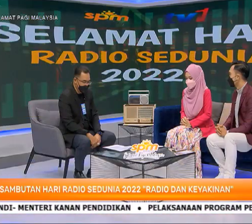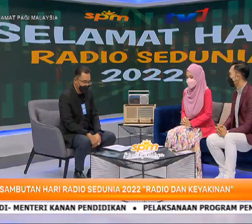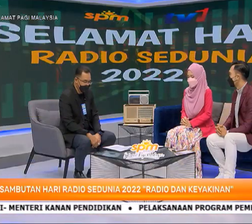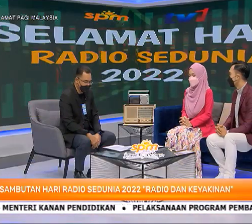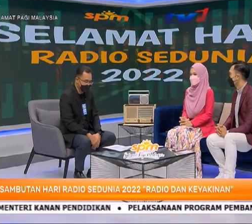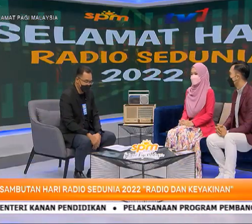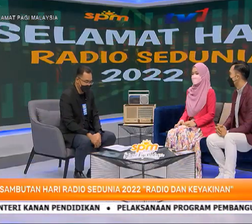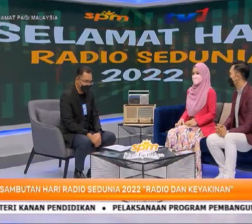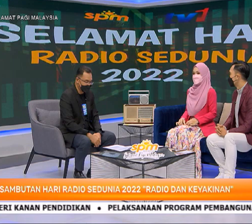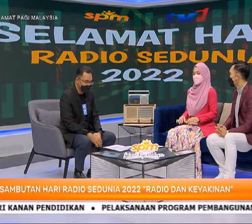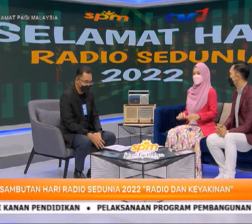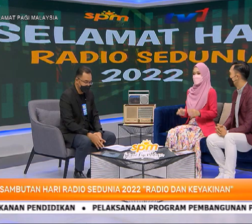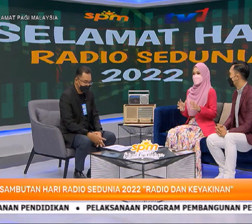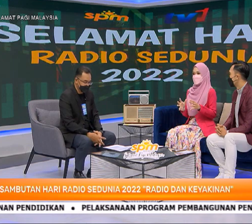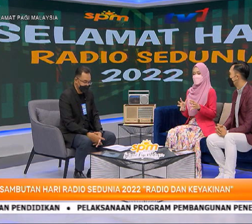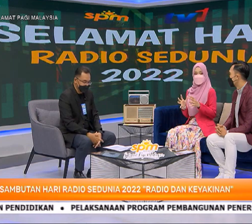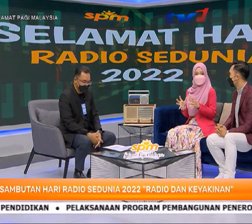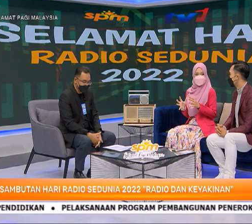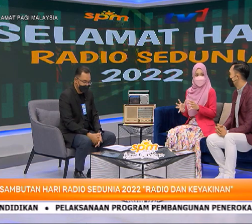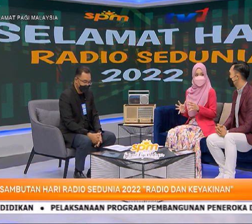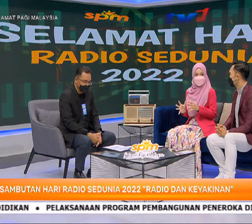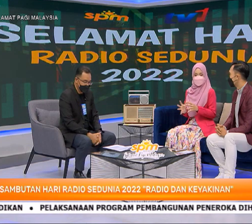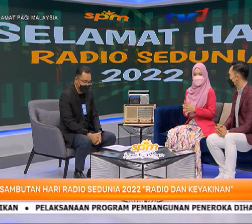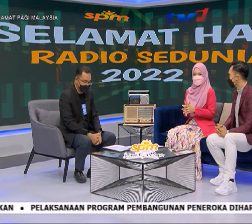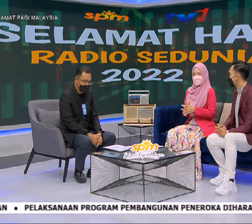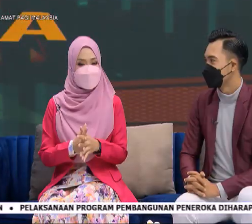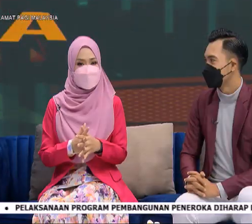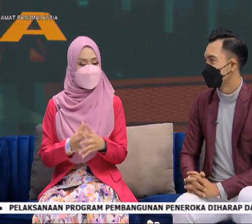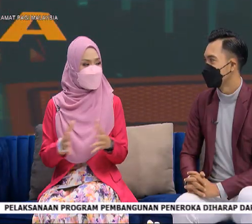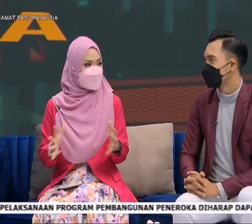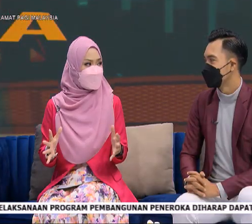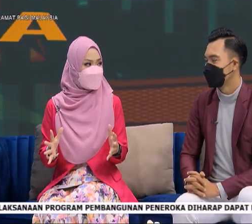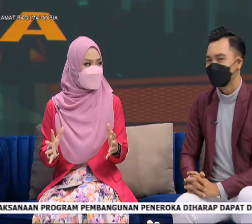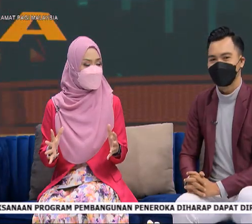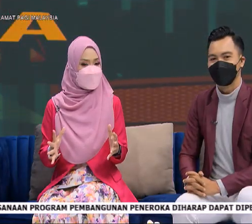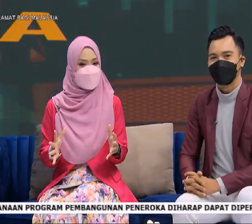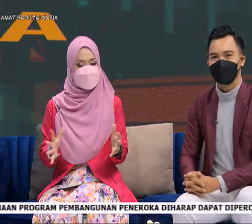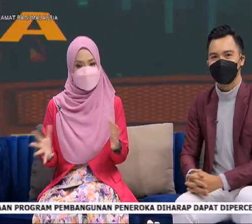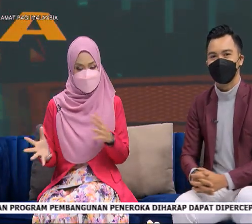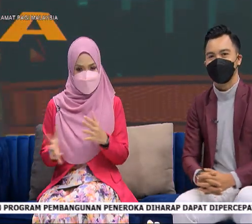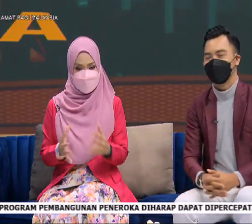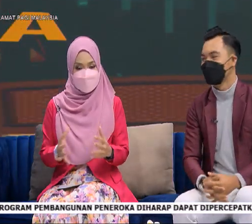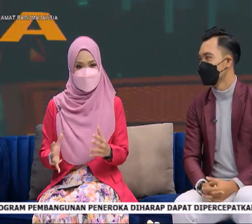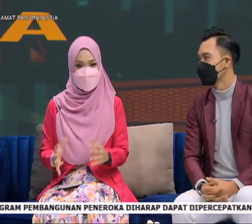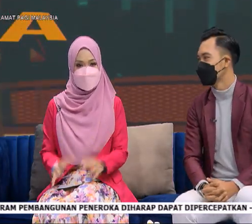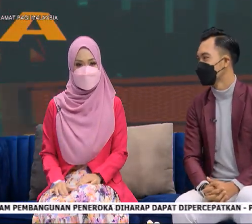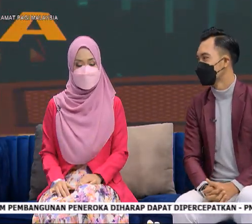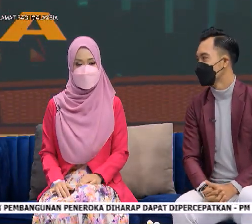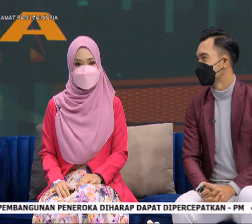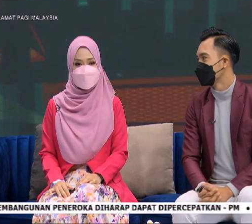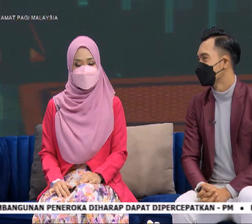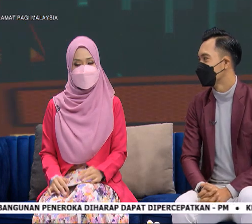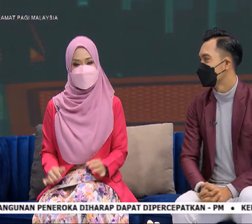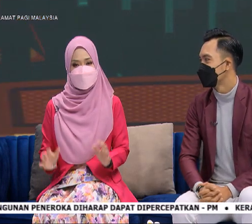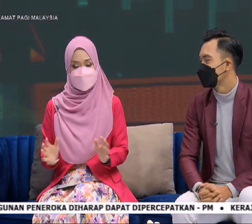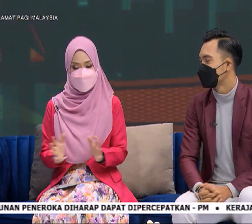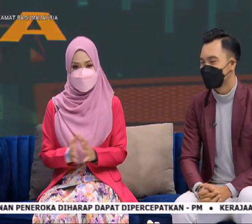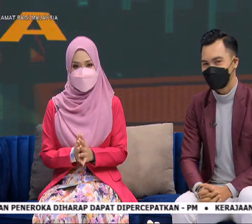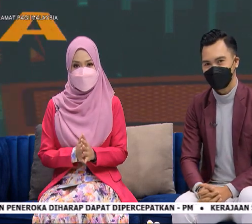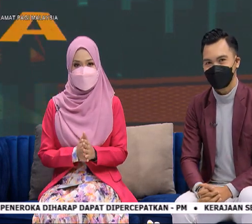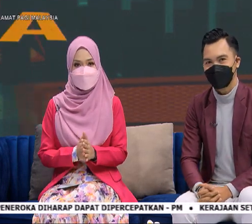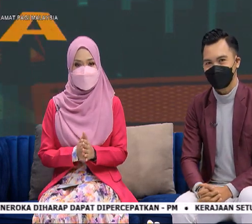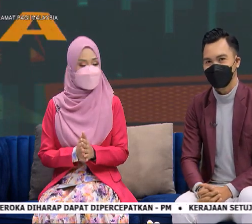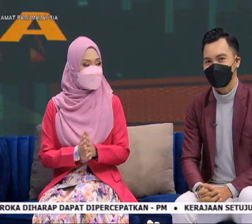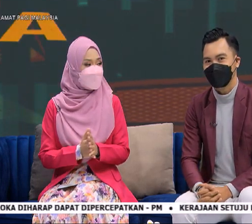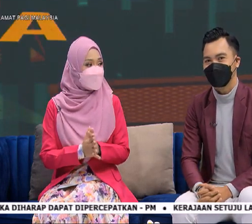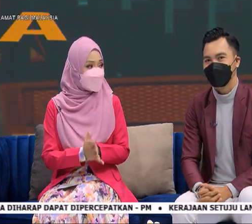transformasi yang ketara untuk memastikan itu terus kekal relevan. Kita akan banyak lagi nak berkongsi dengan Datuk dalam sesi kita pada waktu ini, tetapi dalam masa yang sama juga